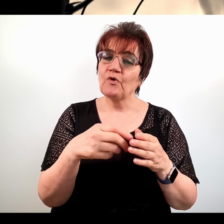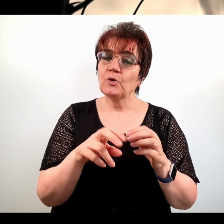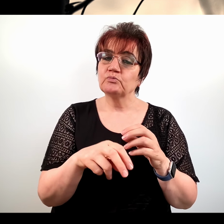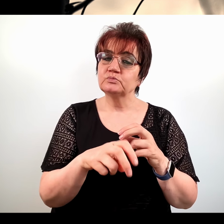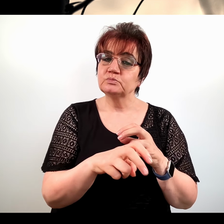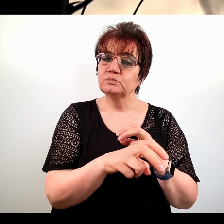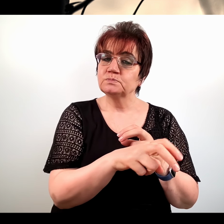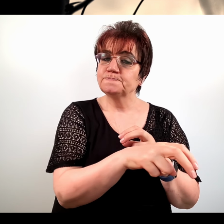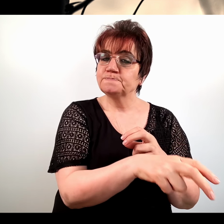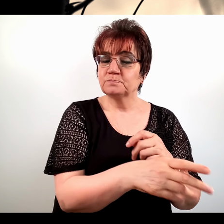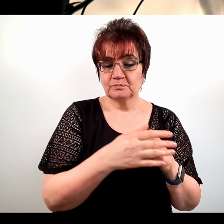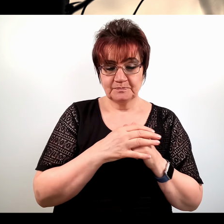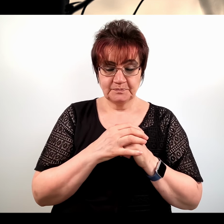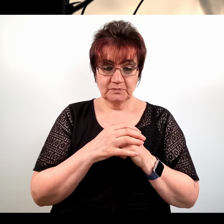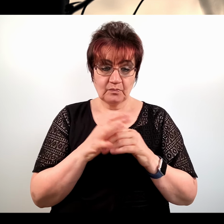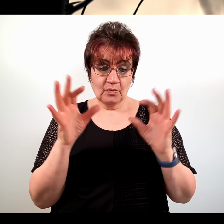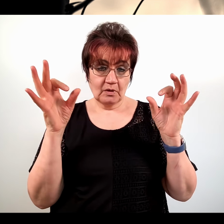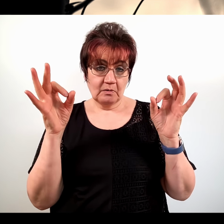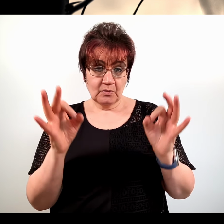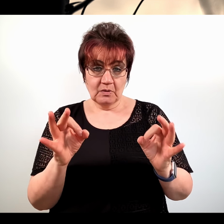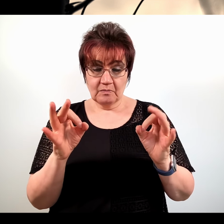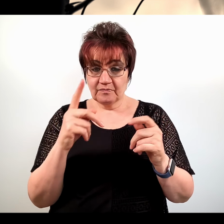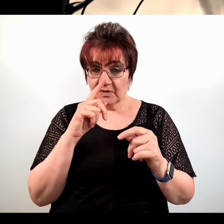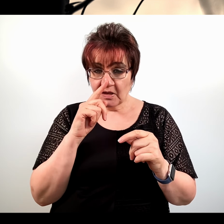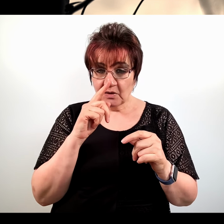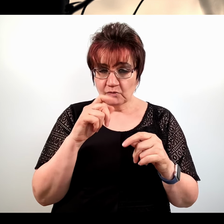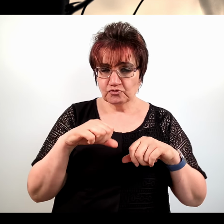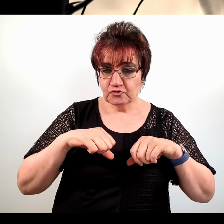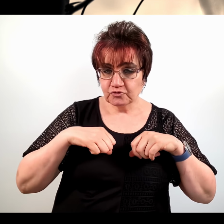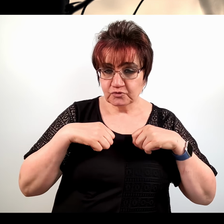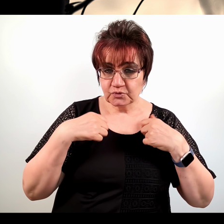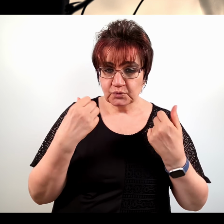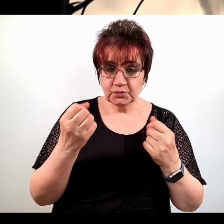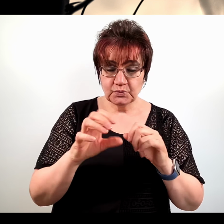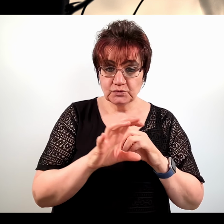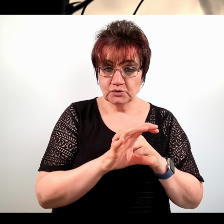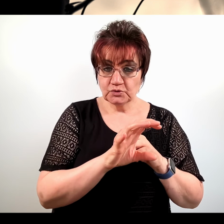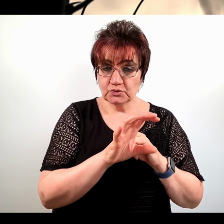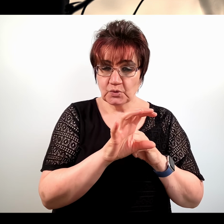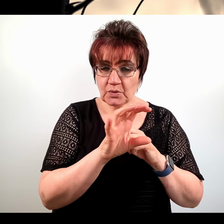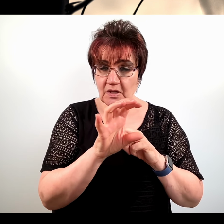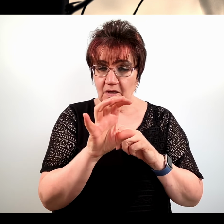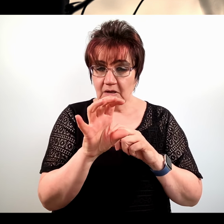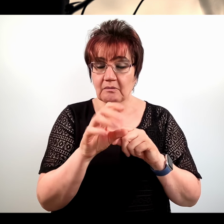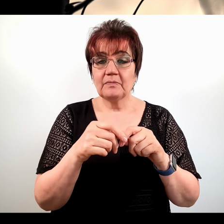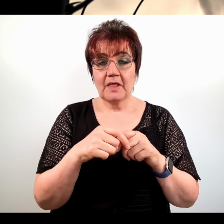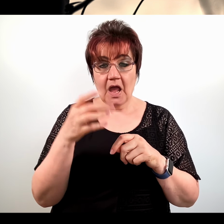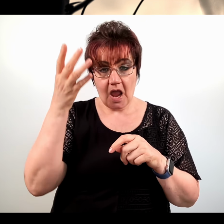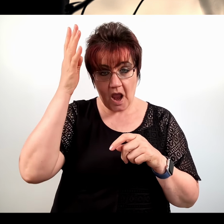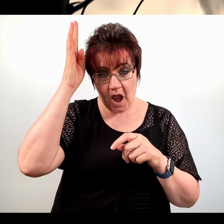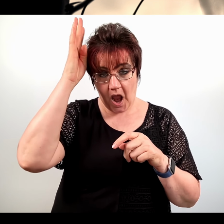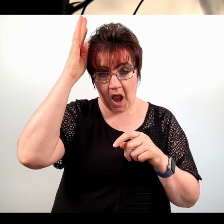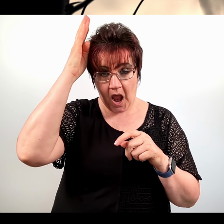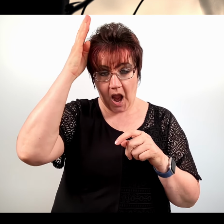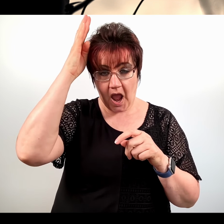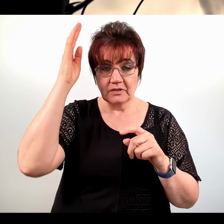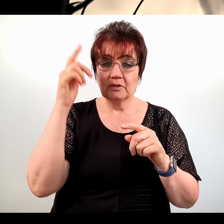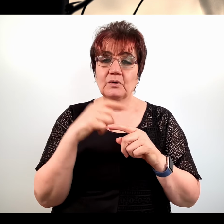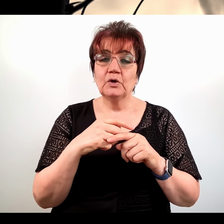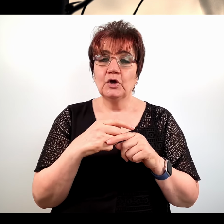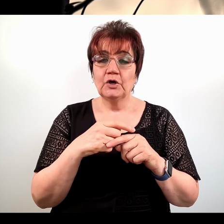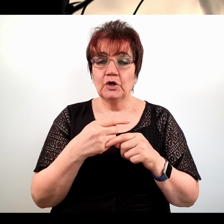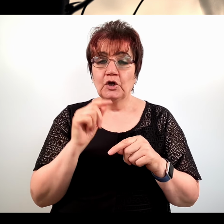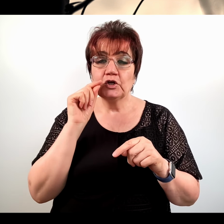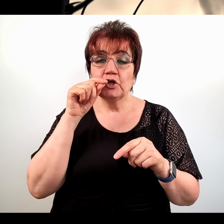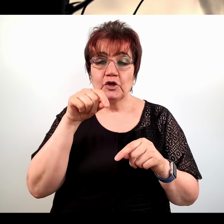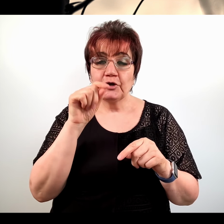ihres Weges. Gerade als die Sonne aufgehen wollte, fing der Hahn an zu krähen und der Nachbar stieg